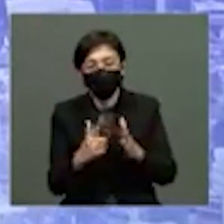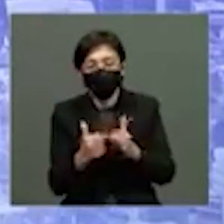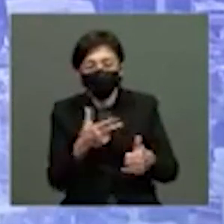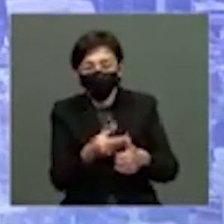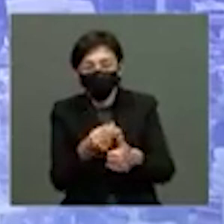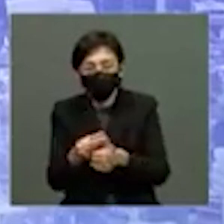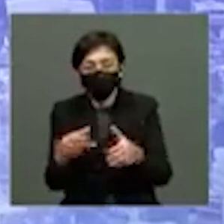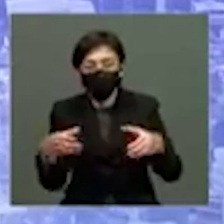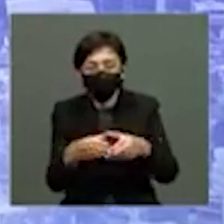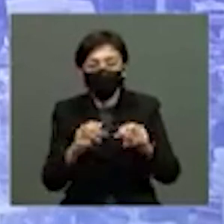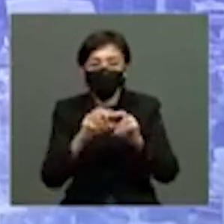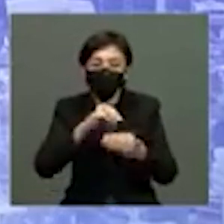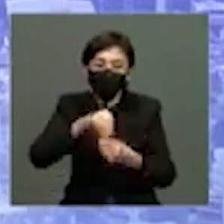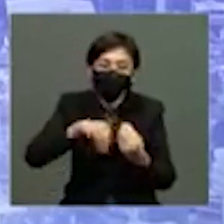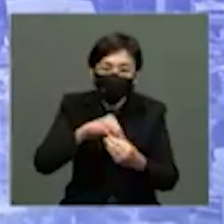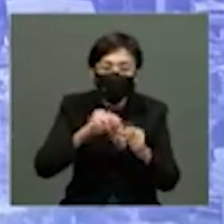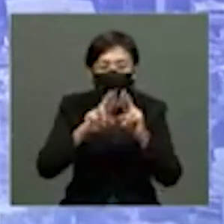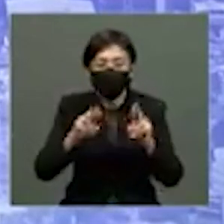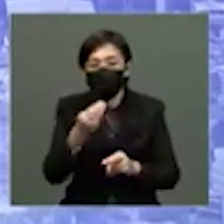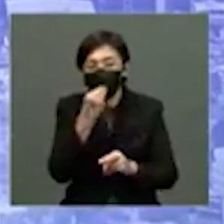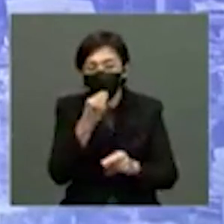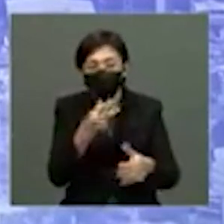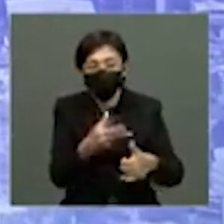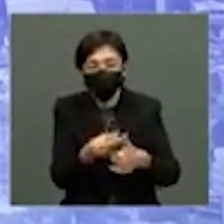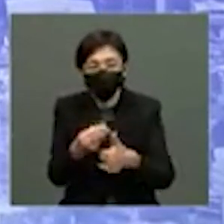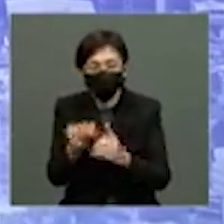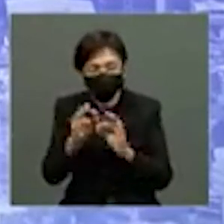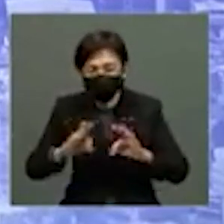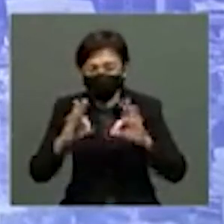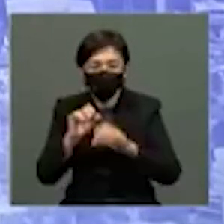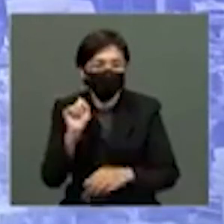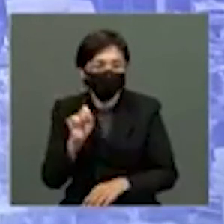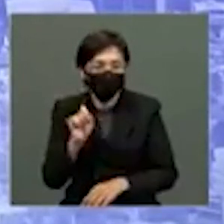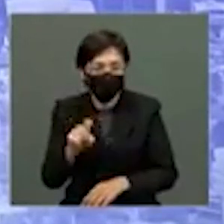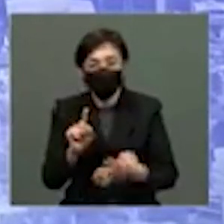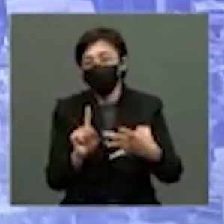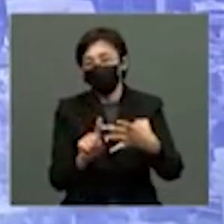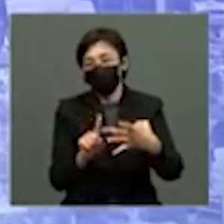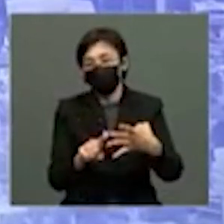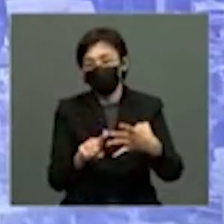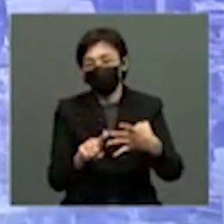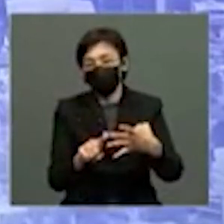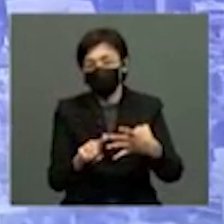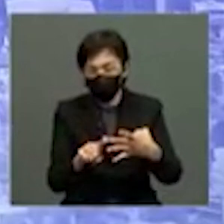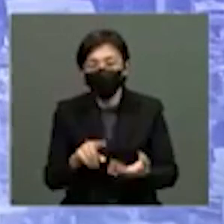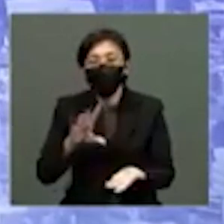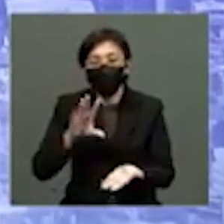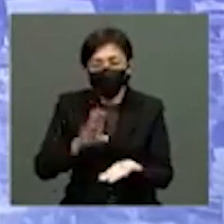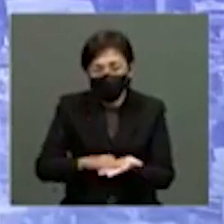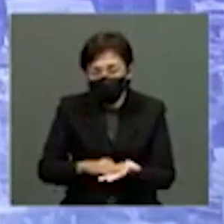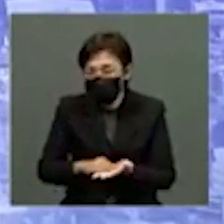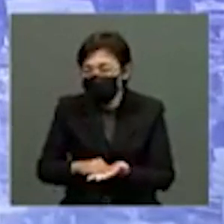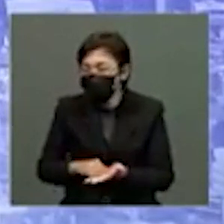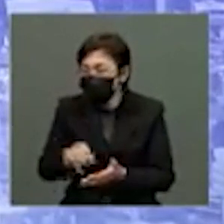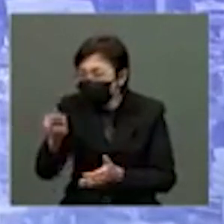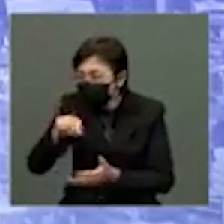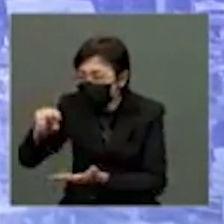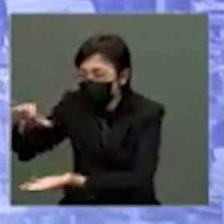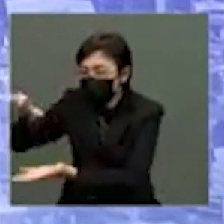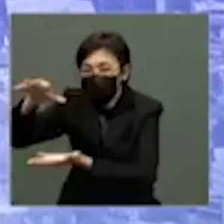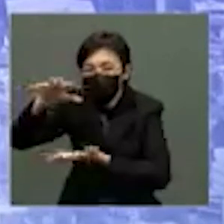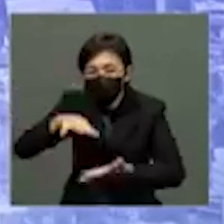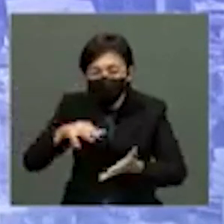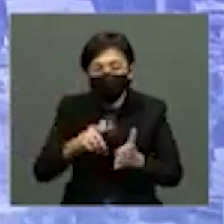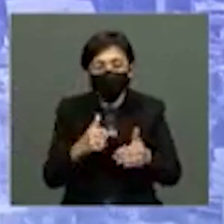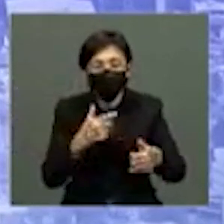ในกลุ่มของผู้ประกอบการร้านอาหารซึ่งมีความสำคัญจำเป็นอันนี้ท่านก็รับไว้เดี๋ยวจะหาวัคซีนมาให้ซึ่งคาดว่าจะ